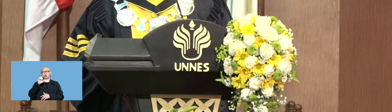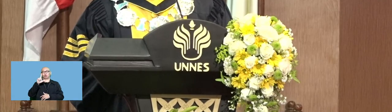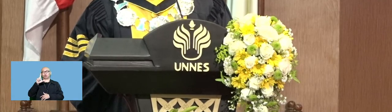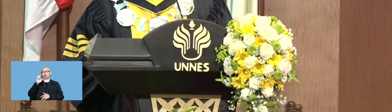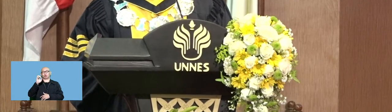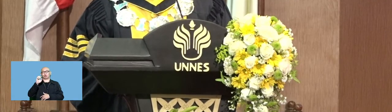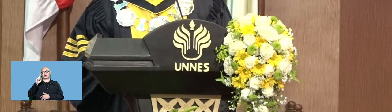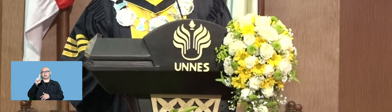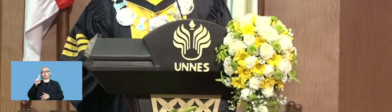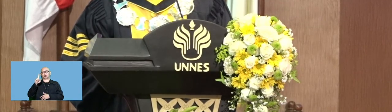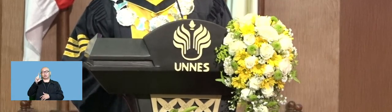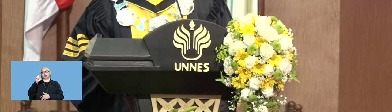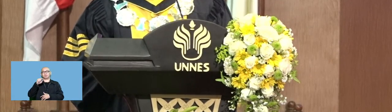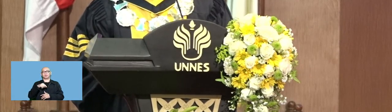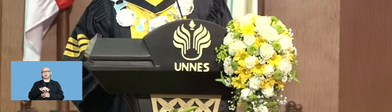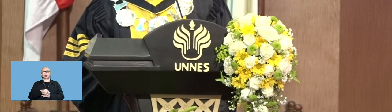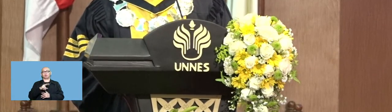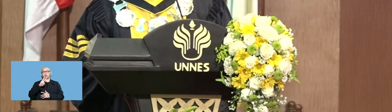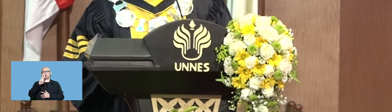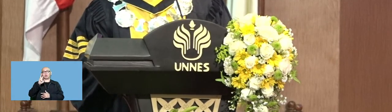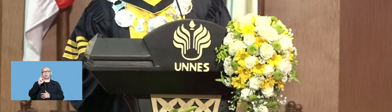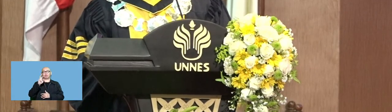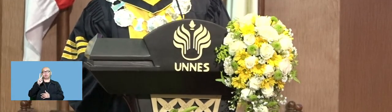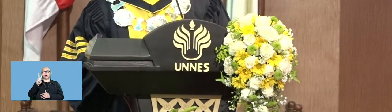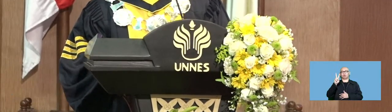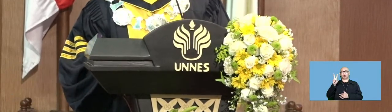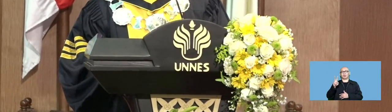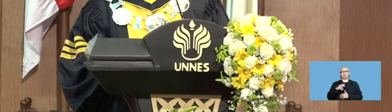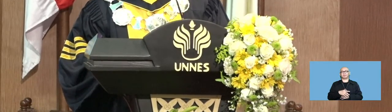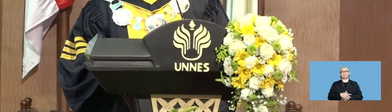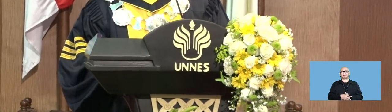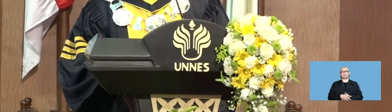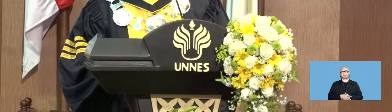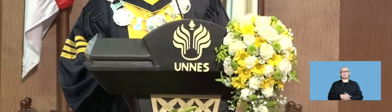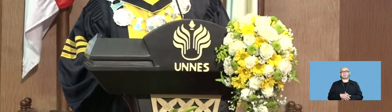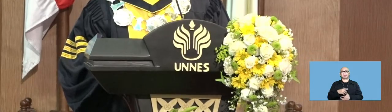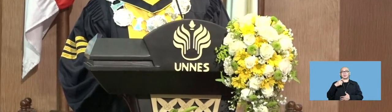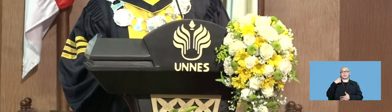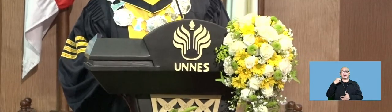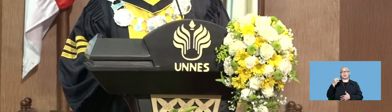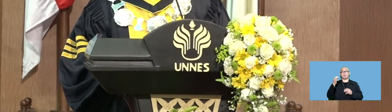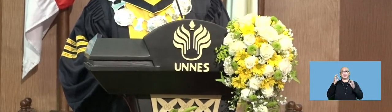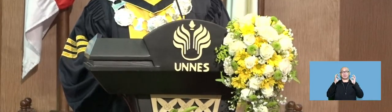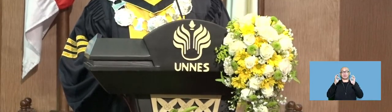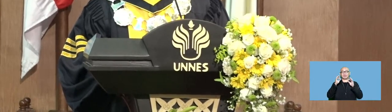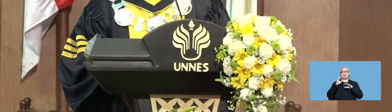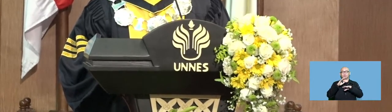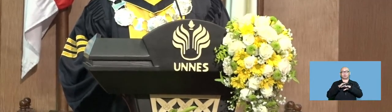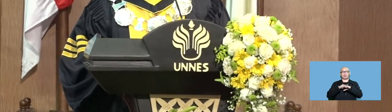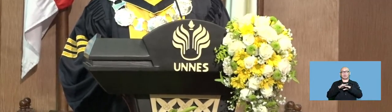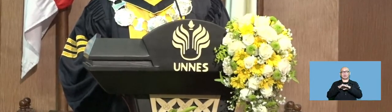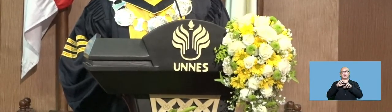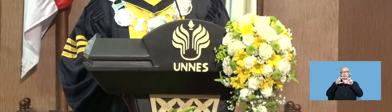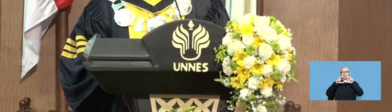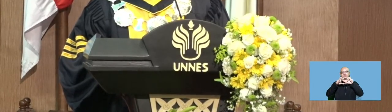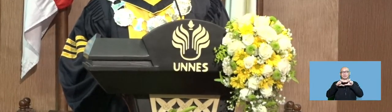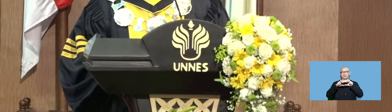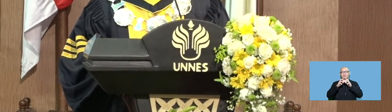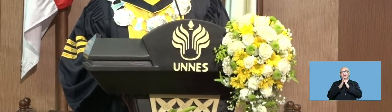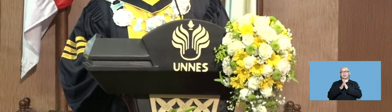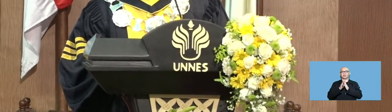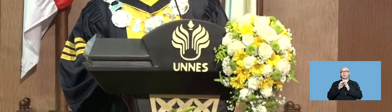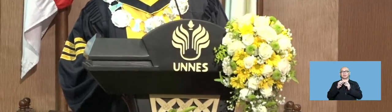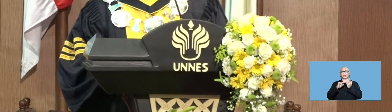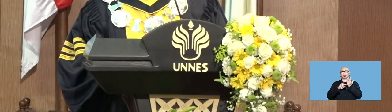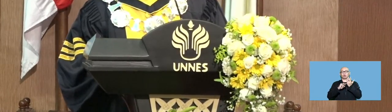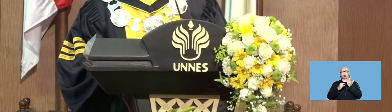0701 garis miring 2022. Menteri Pendidikan, Kebudayaan, Riset dan Teknologi